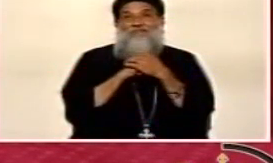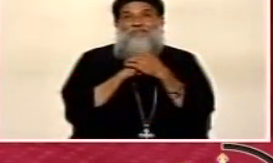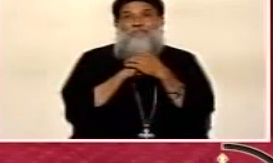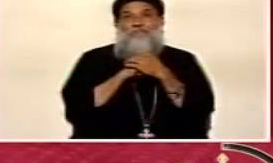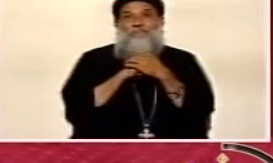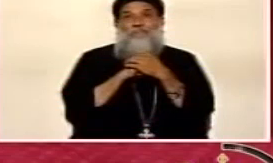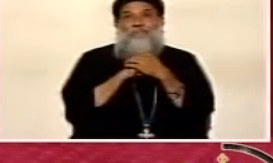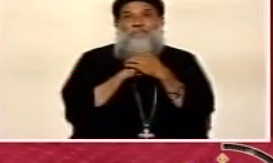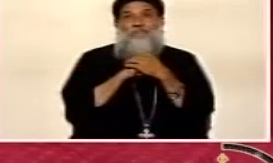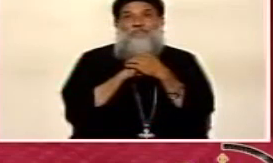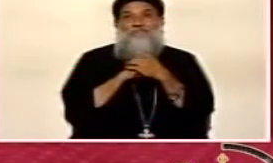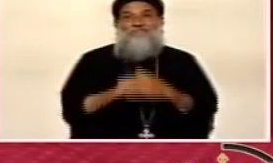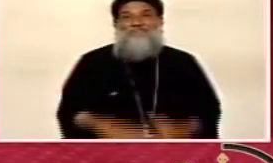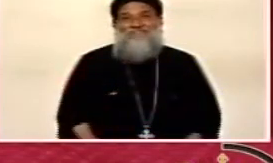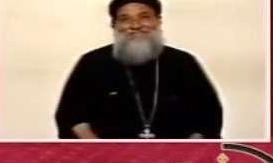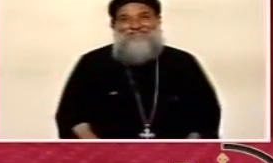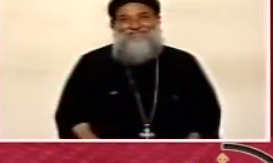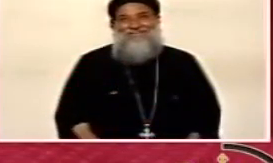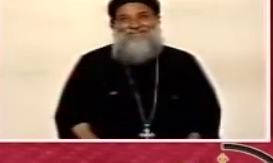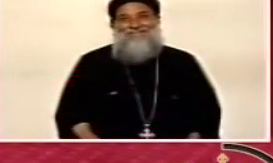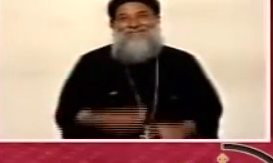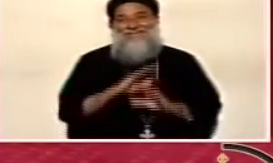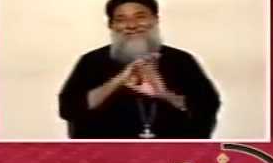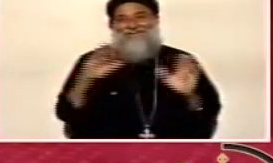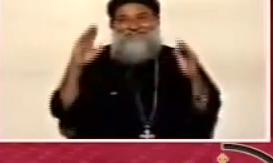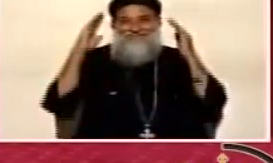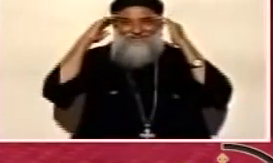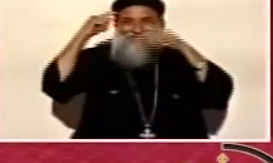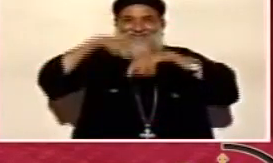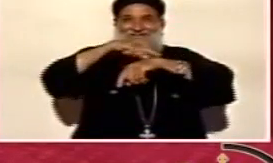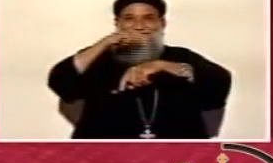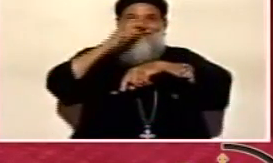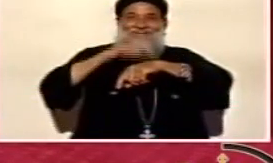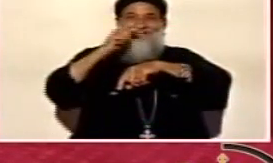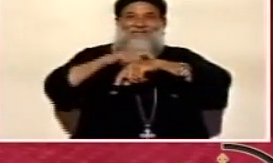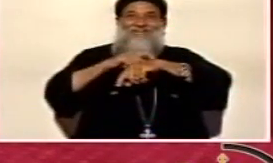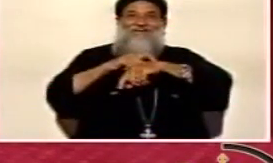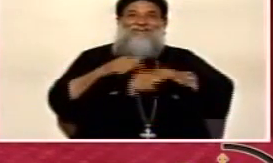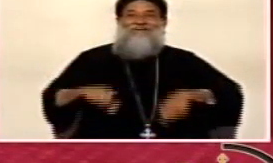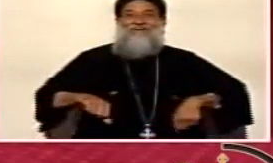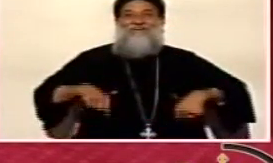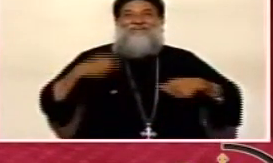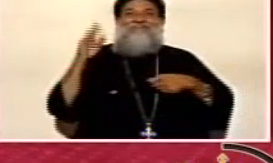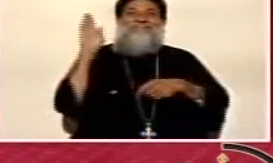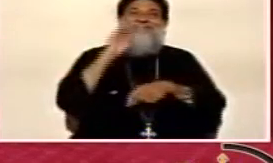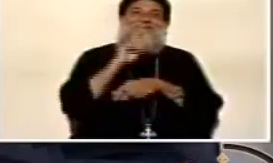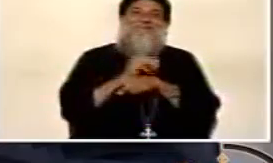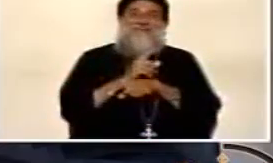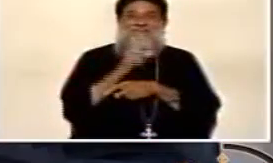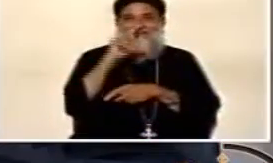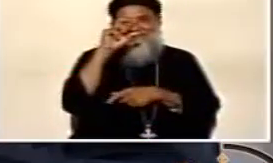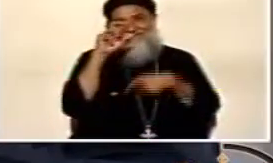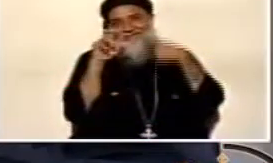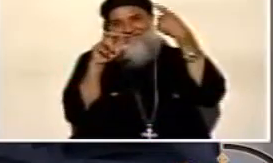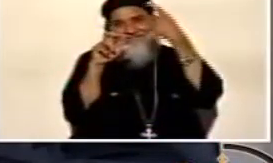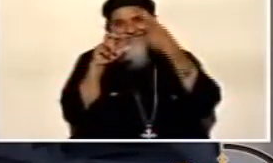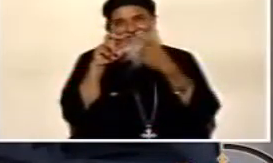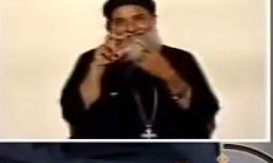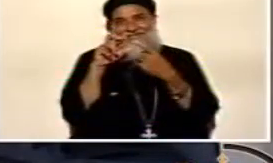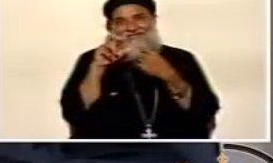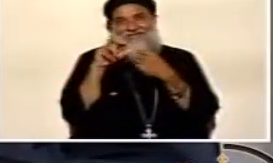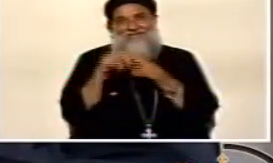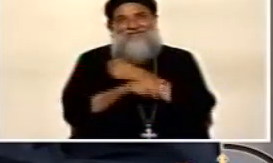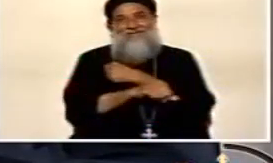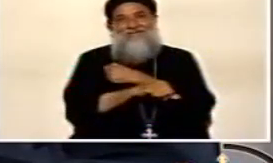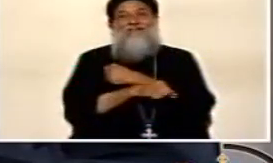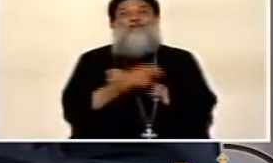فهم بيقولوا خلاص الوقت خلص يا سيدنا. أخطيت. تعيش وتعلمنا سيدنا. إن شاء الله الجمعة الجاية